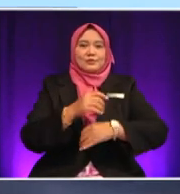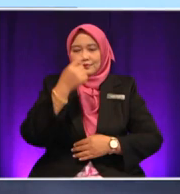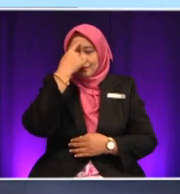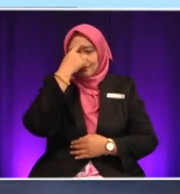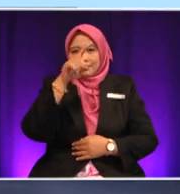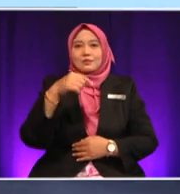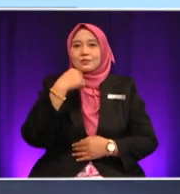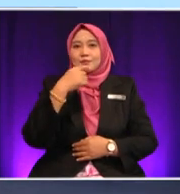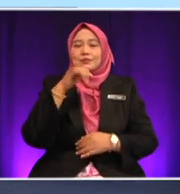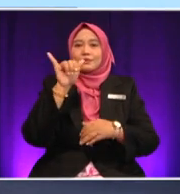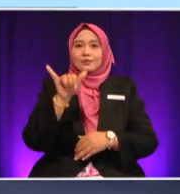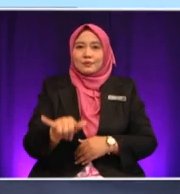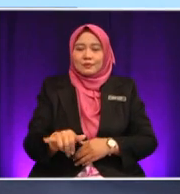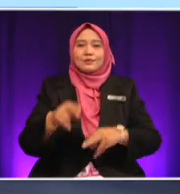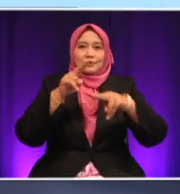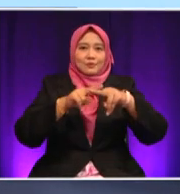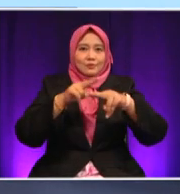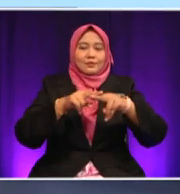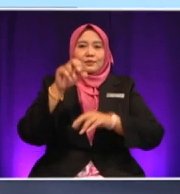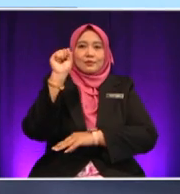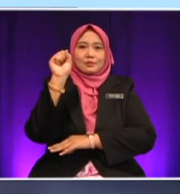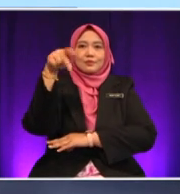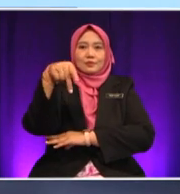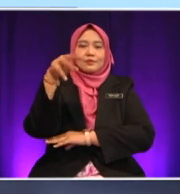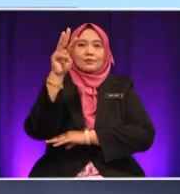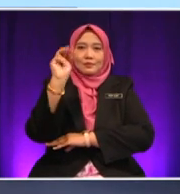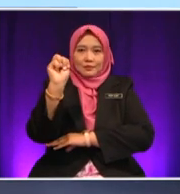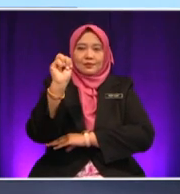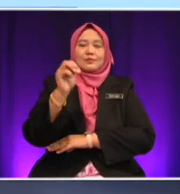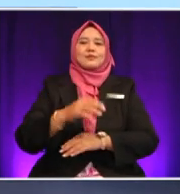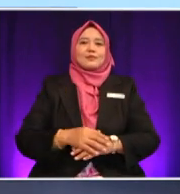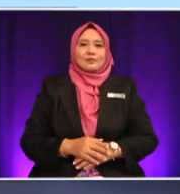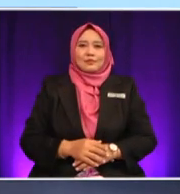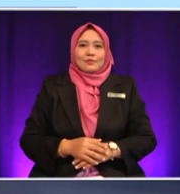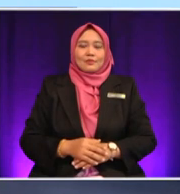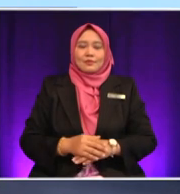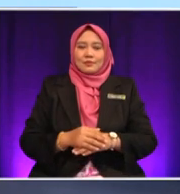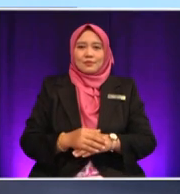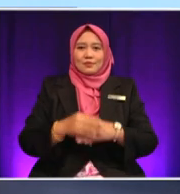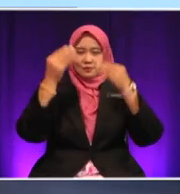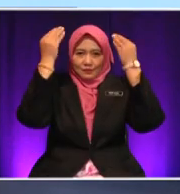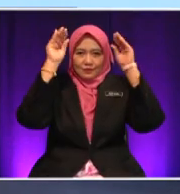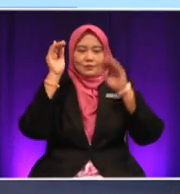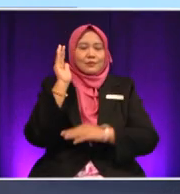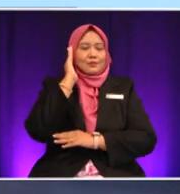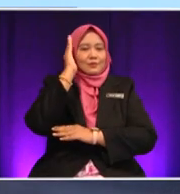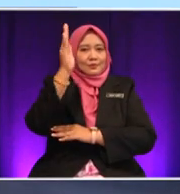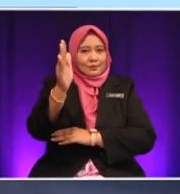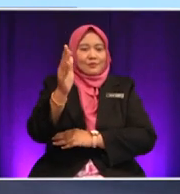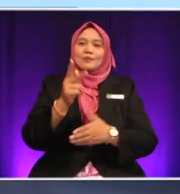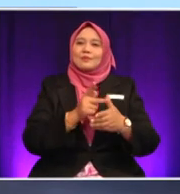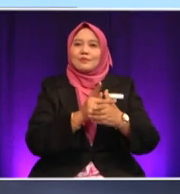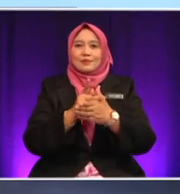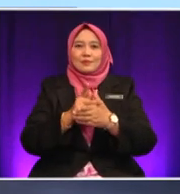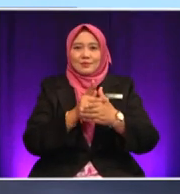SPM nanti Apakah anda berikan perhatian yang sepenuhnya karena hari ini grup nyapa kita akan kongsikan kepada anda